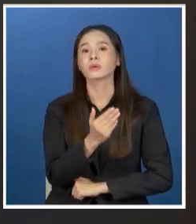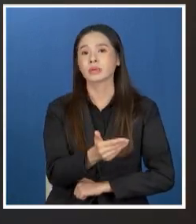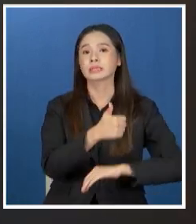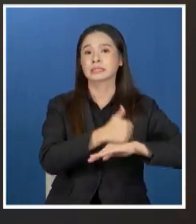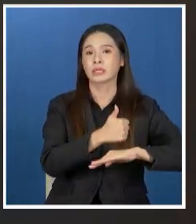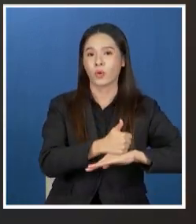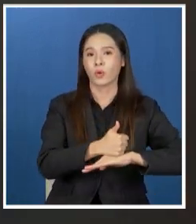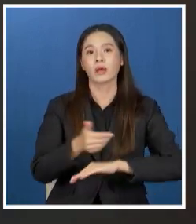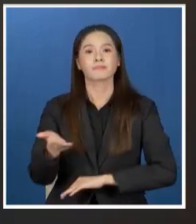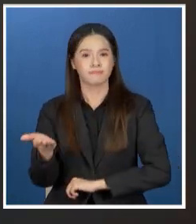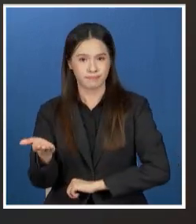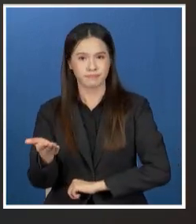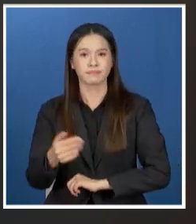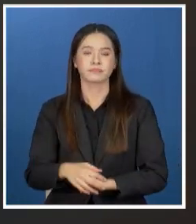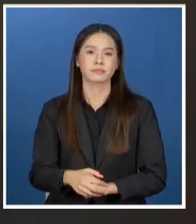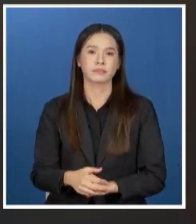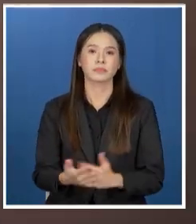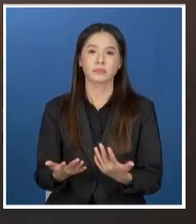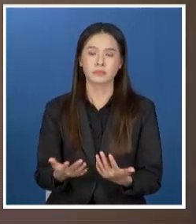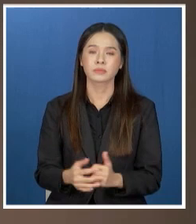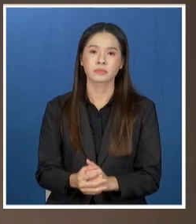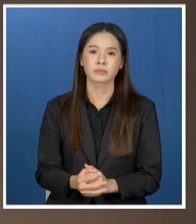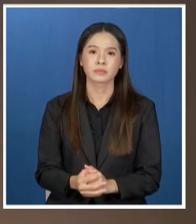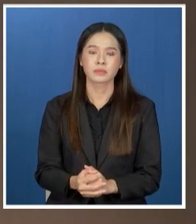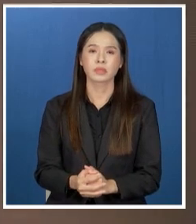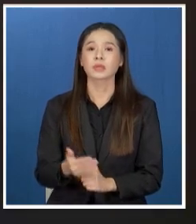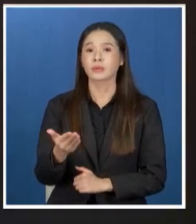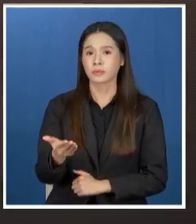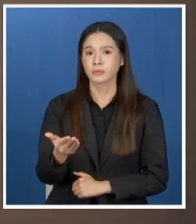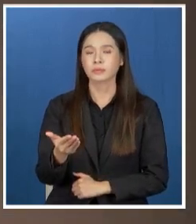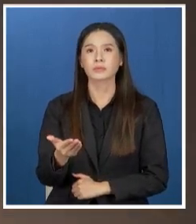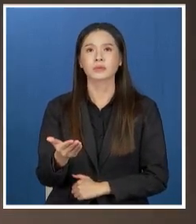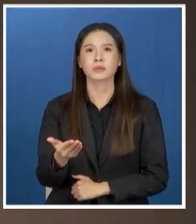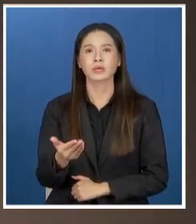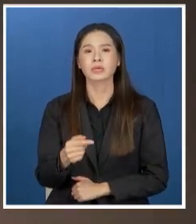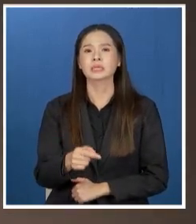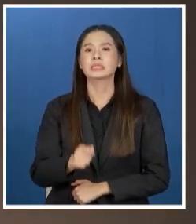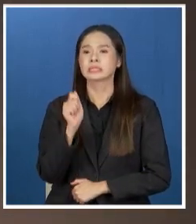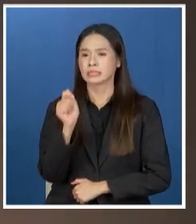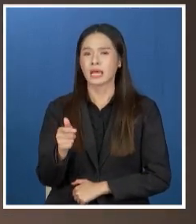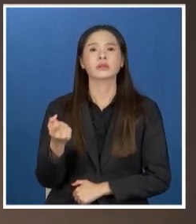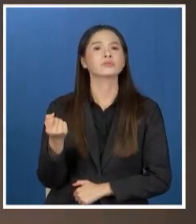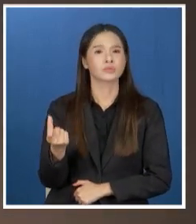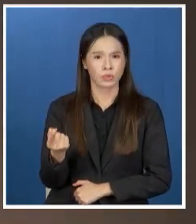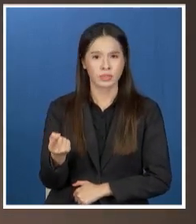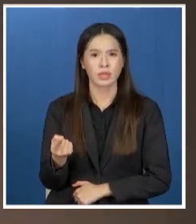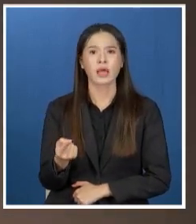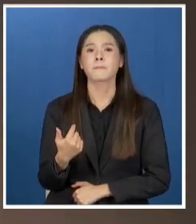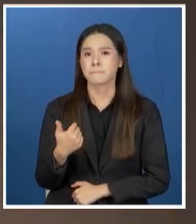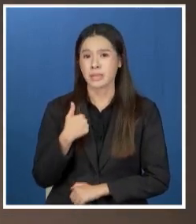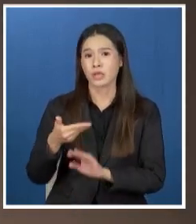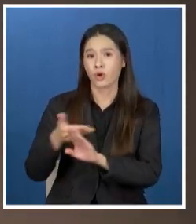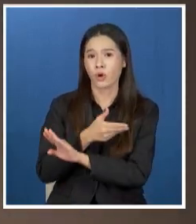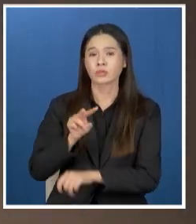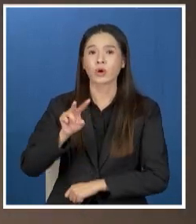าแล้วก็ CEO V นะฮะอีกประเด็นก็คือคุณลีน่าเนี่ยก็โดนจ้างไปไลฟ์ให้กับหงทองด้วยนอกจากถูกรางวัลก่อนหน้